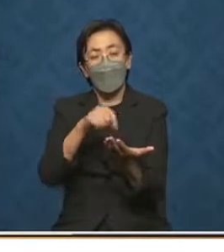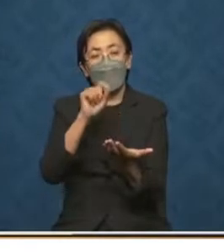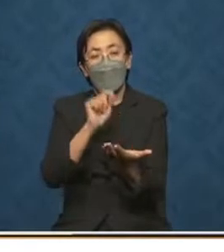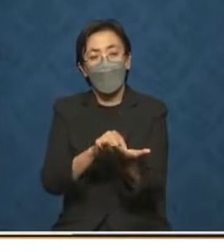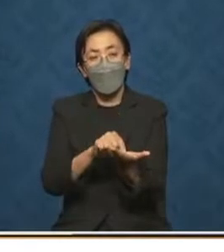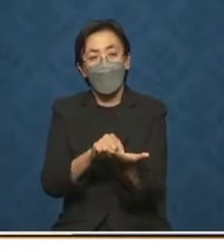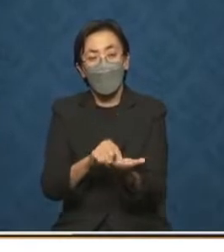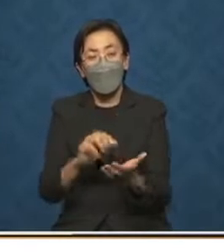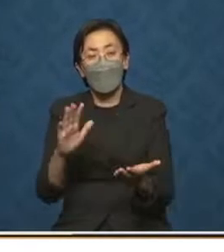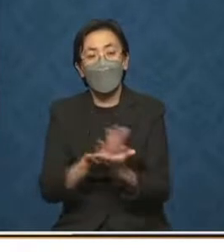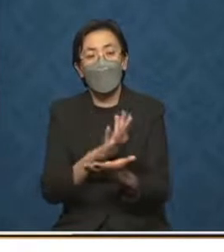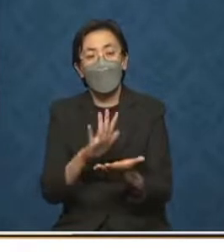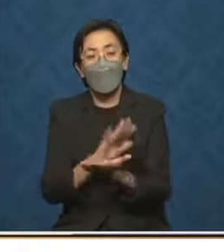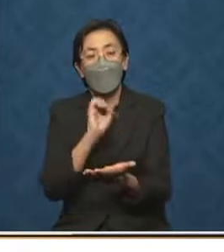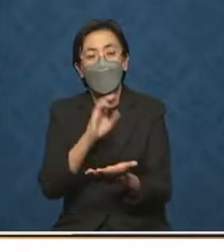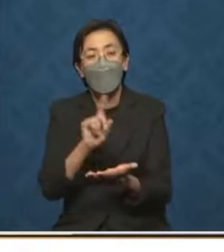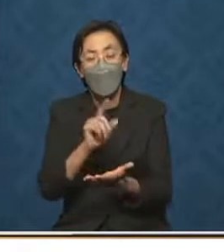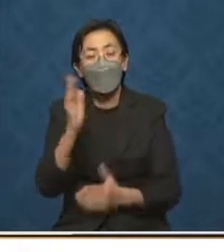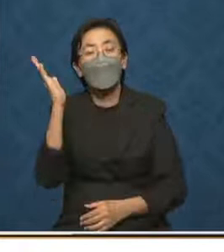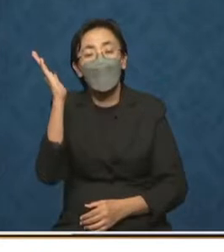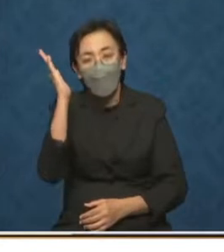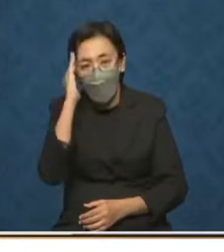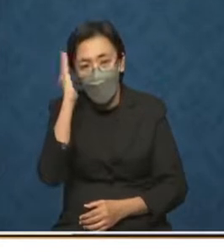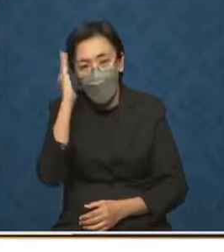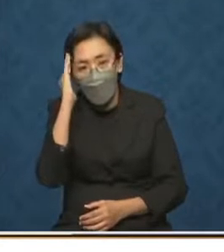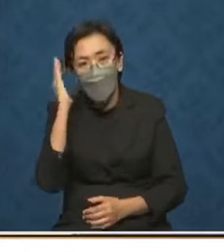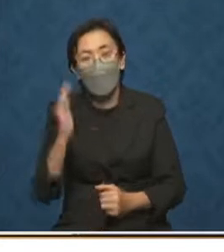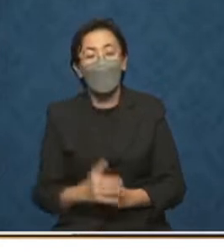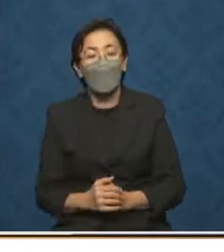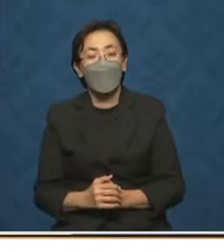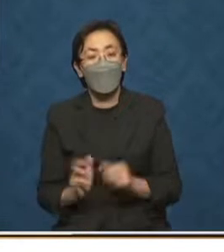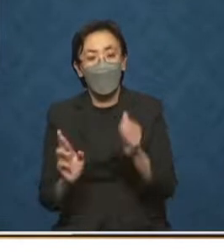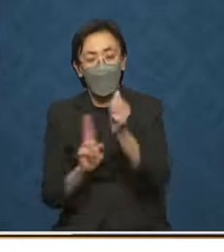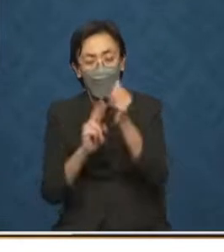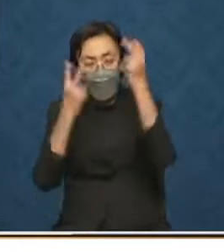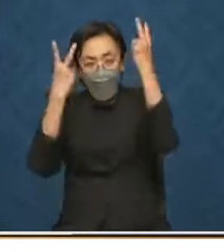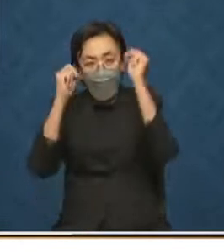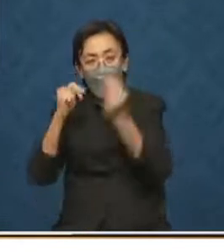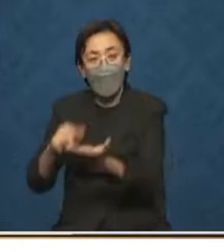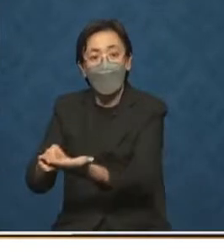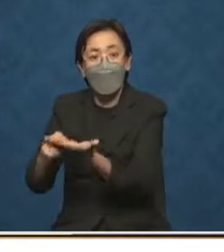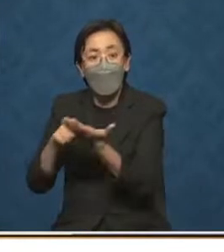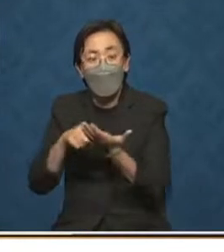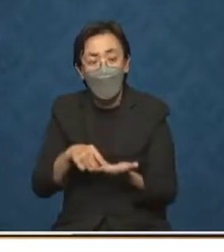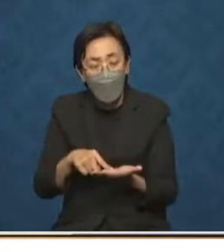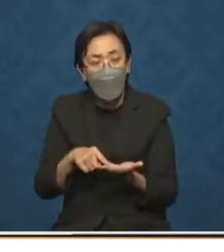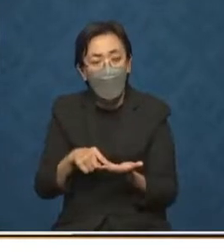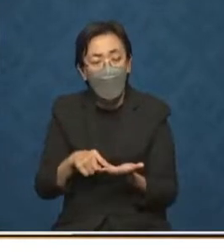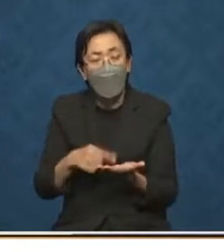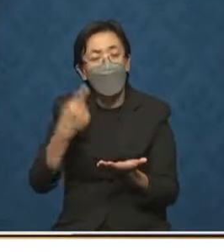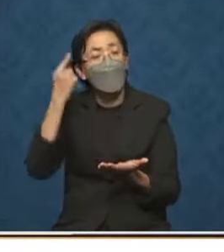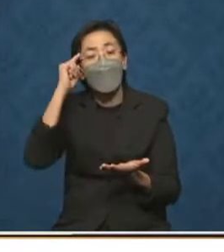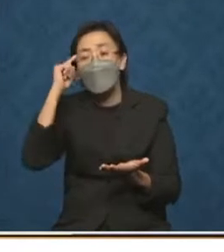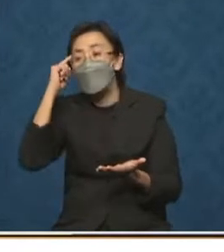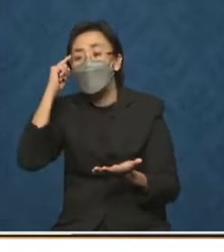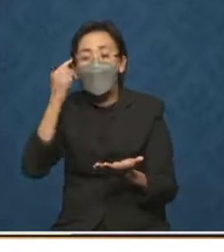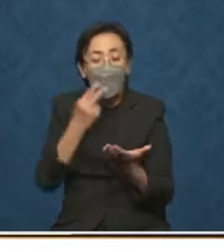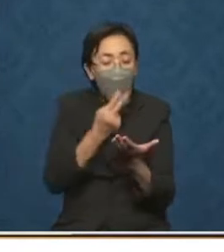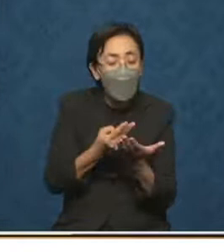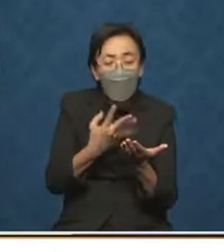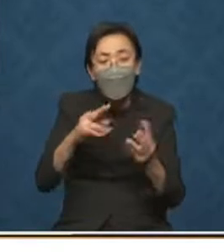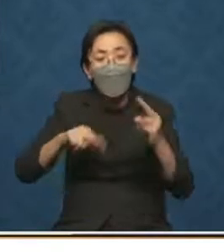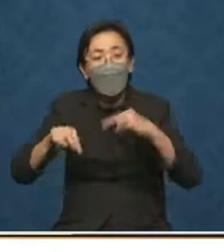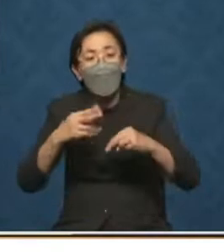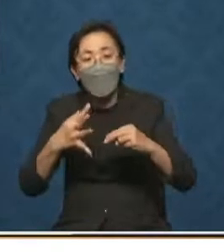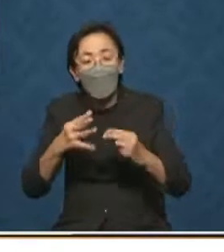ลงนามในเอกสารบอกวา ทราบสิ่งที่ลองนายคเสนอมาโดยที่ไมรู้อโawk Breakingham ไมไดดู ไมไดตัวส